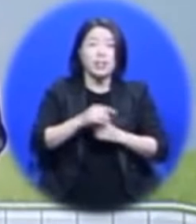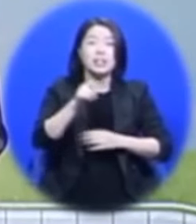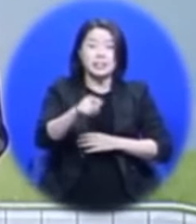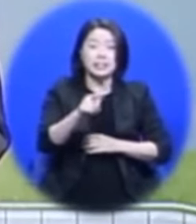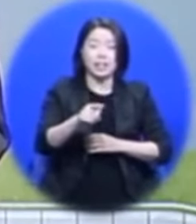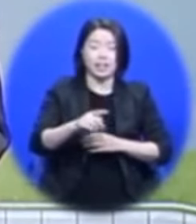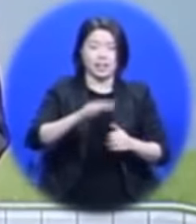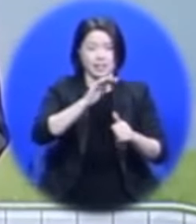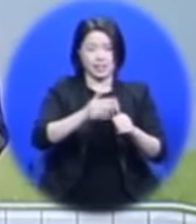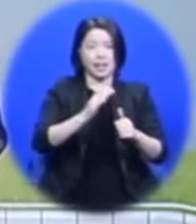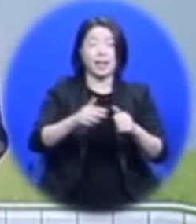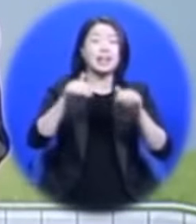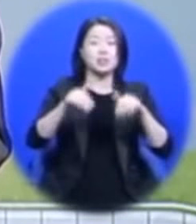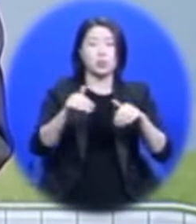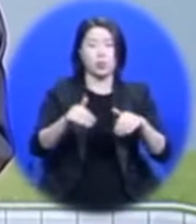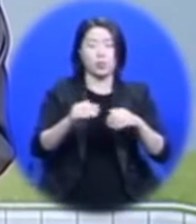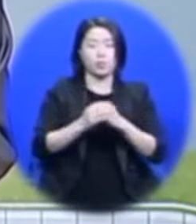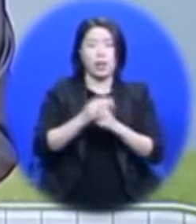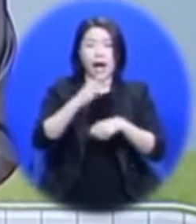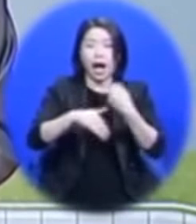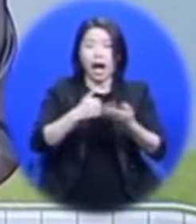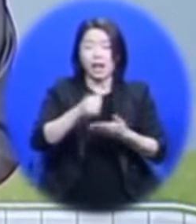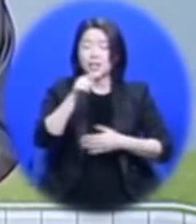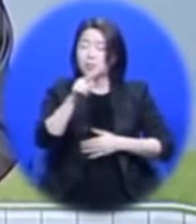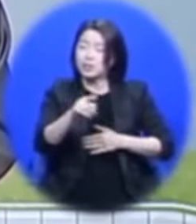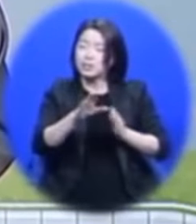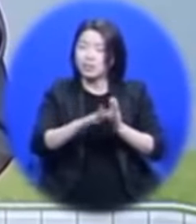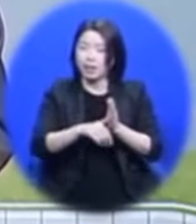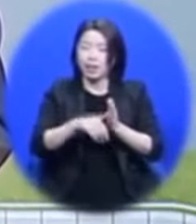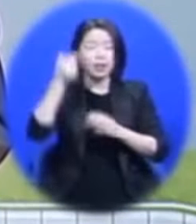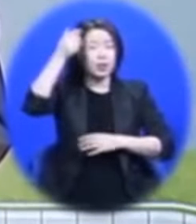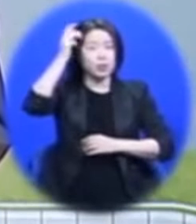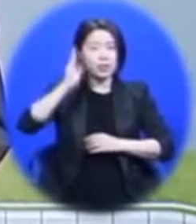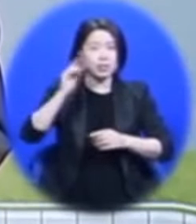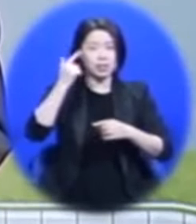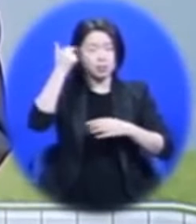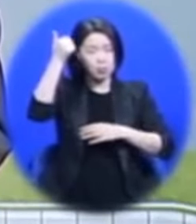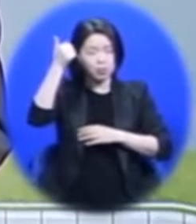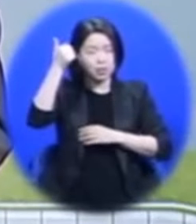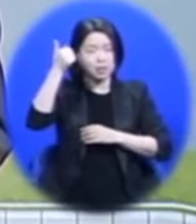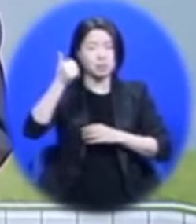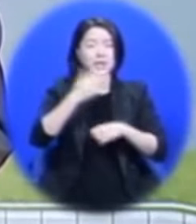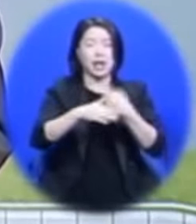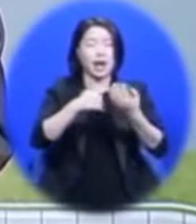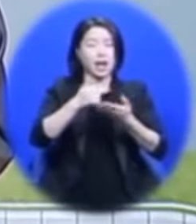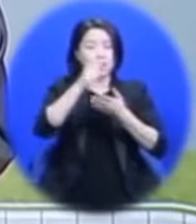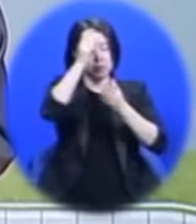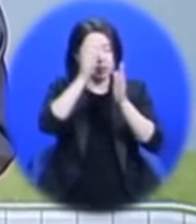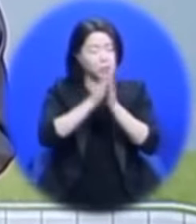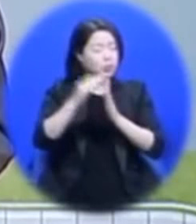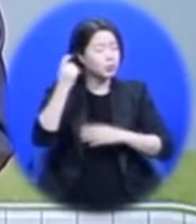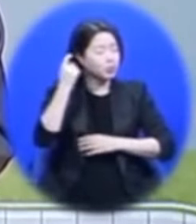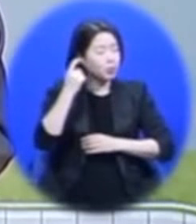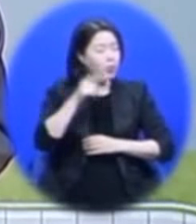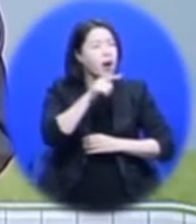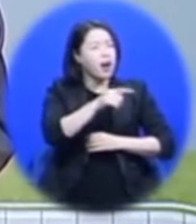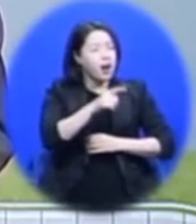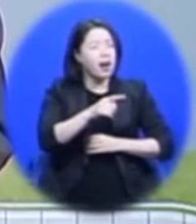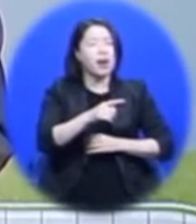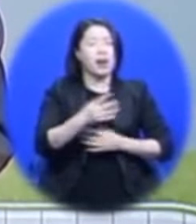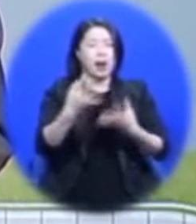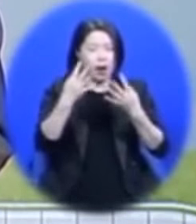그것이 착한 종이거든요. 하나님이 그때 웨슬레 목사님의 기도를 들으시는 하나님이 얼마나 웨슬레 목사님이